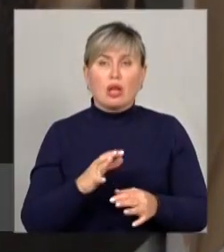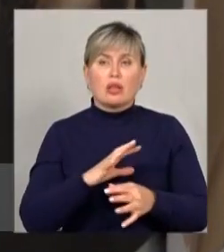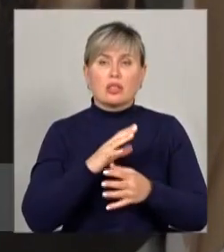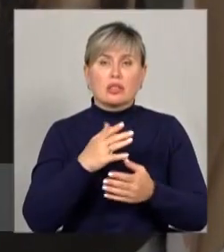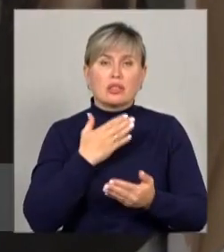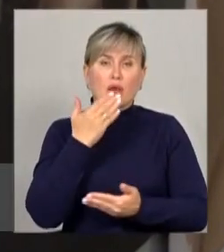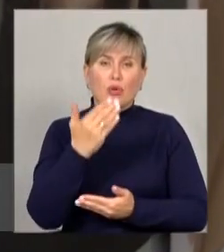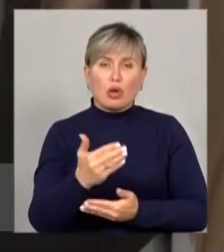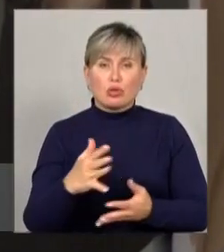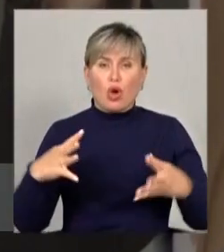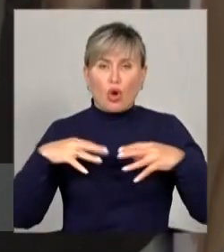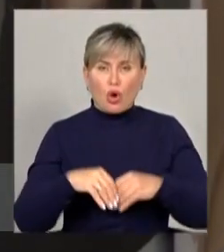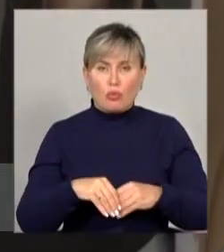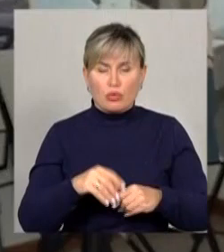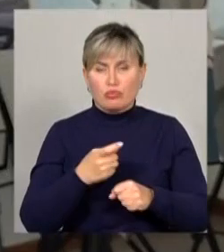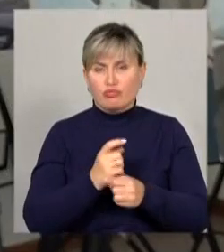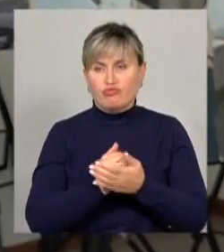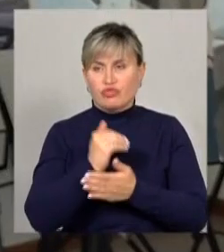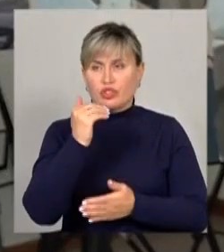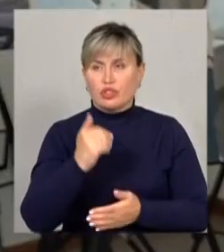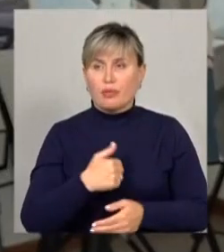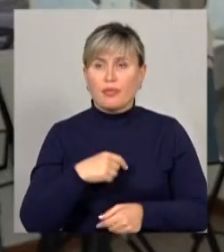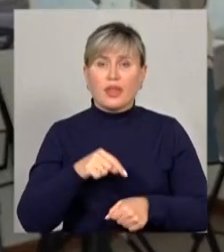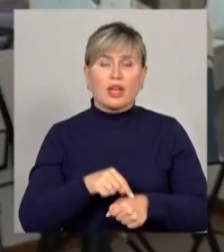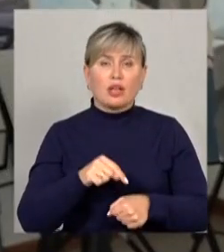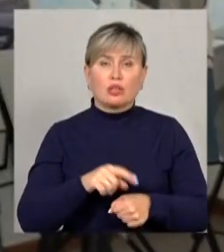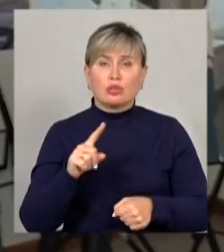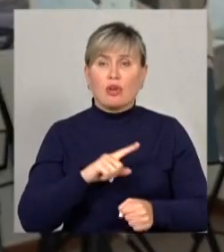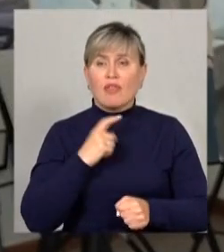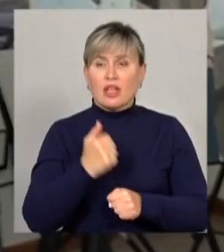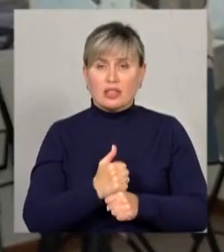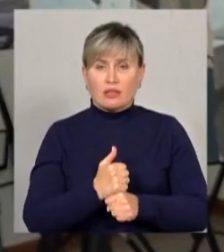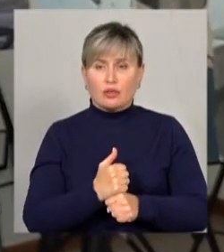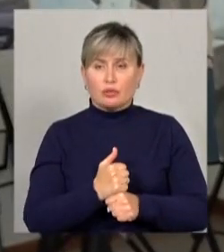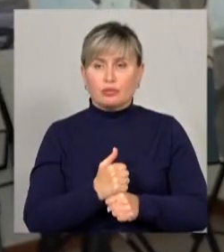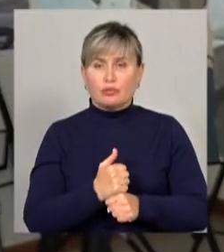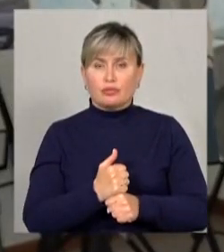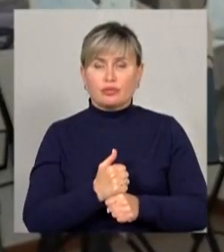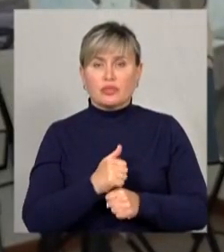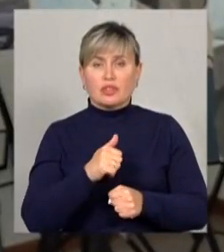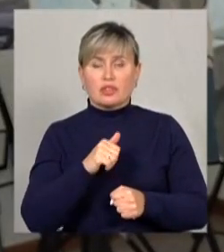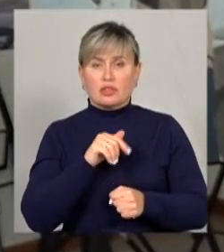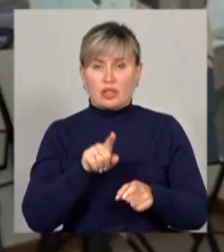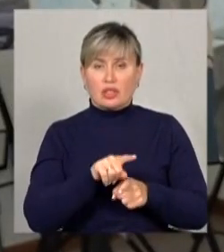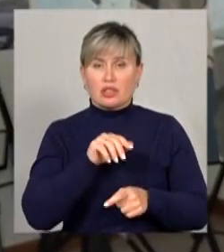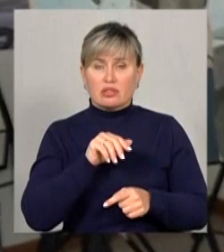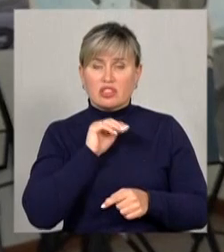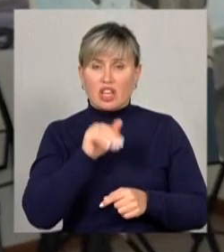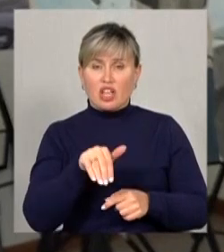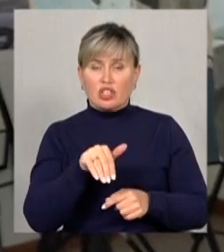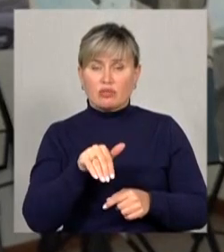на авторские работы гораздо выше. Мне кажется, в основном будет страшно профессиям, таким как